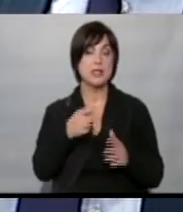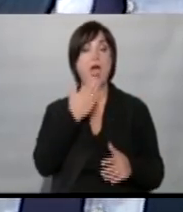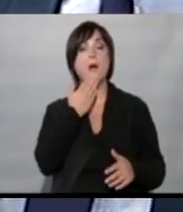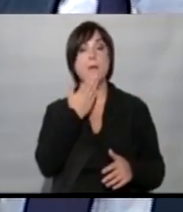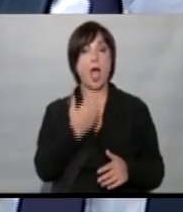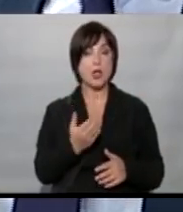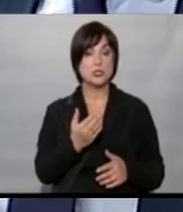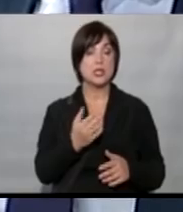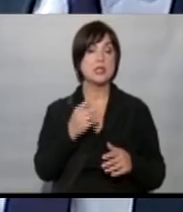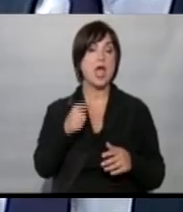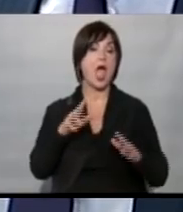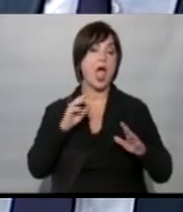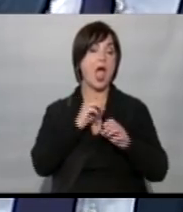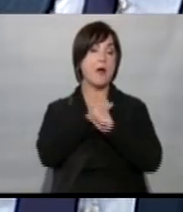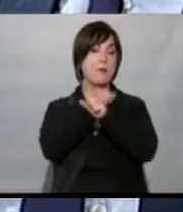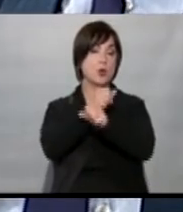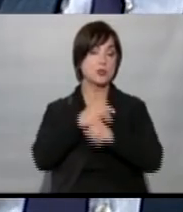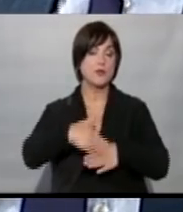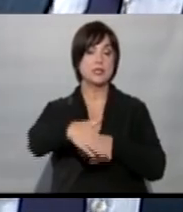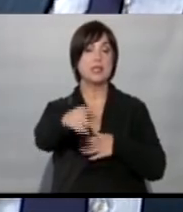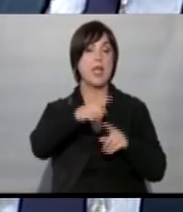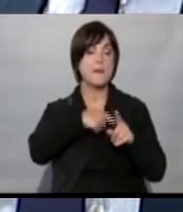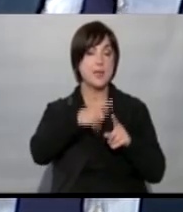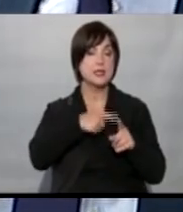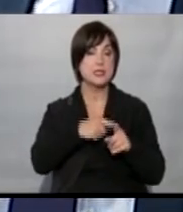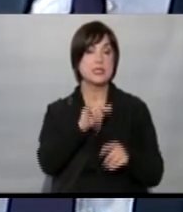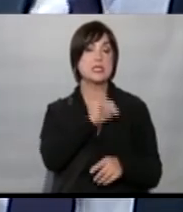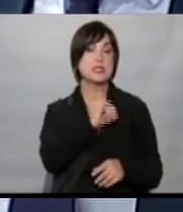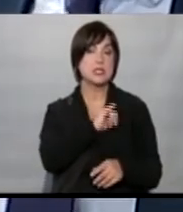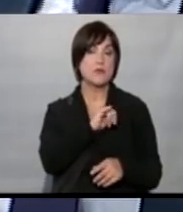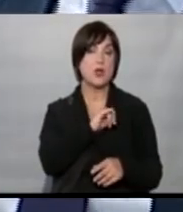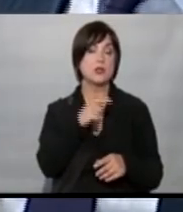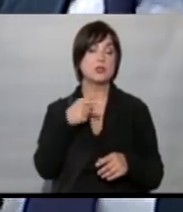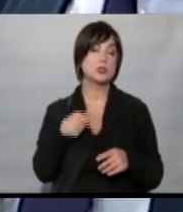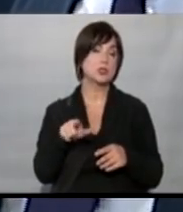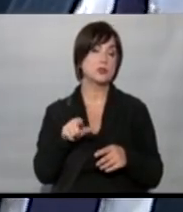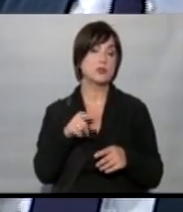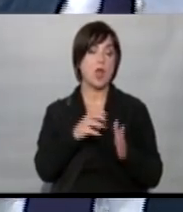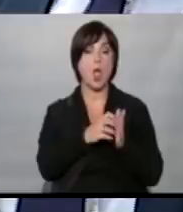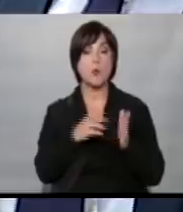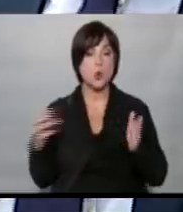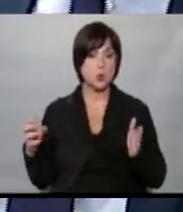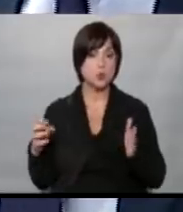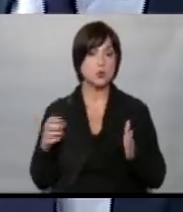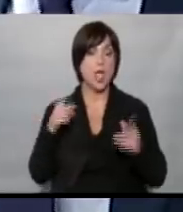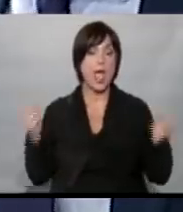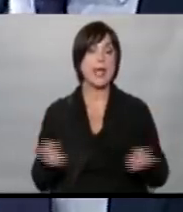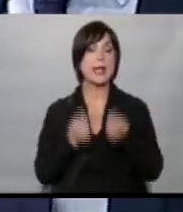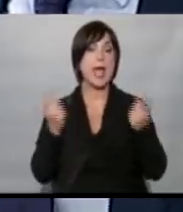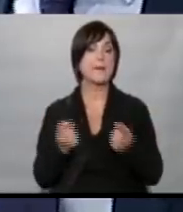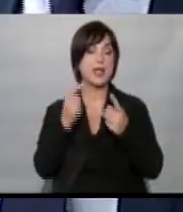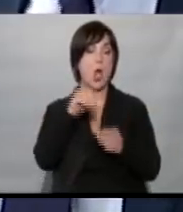благодарение на кампусот бойкотиран во следните неколку месеци, ќе се занимаваме исклучиво со продолжување на кампањата